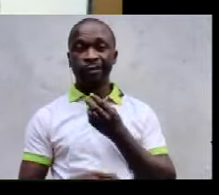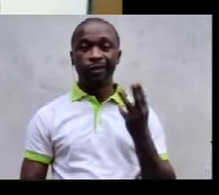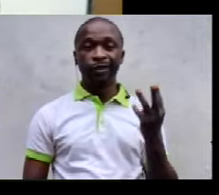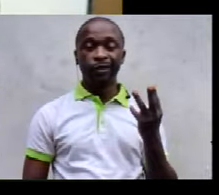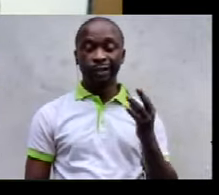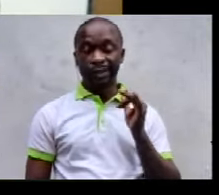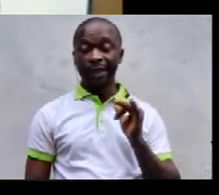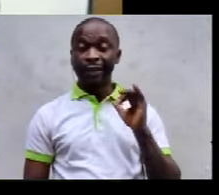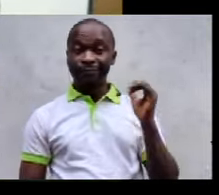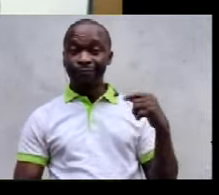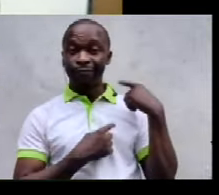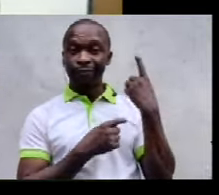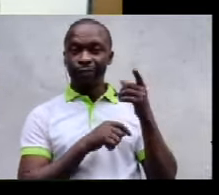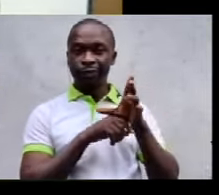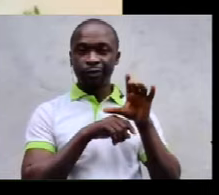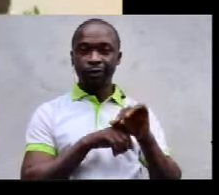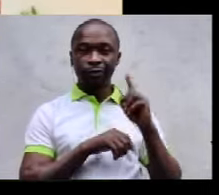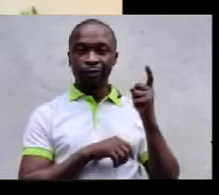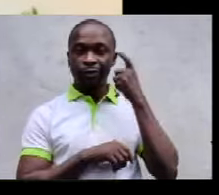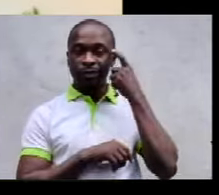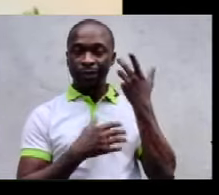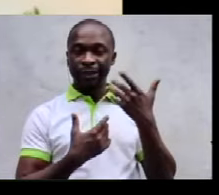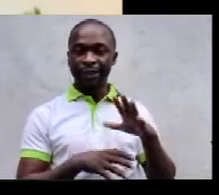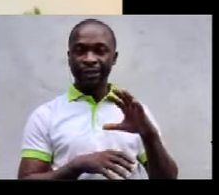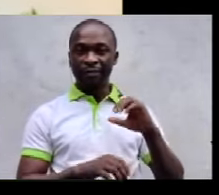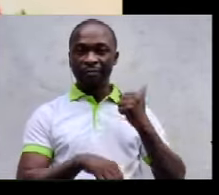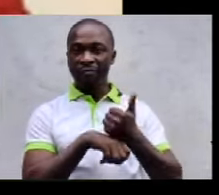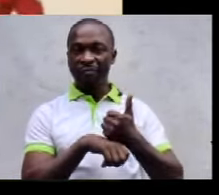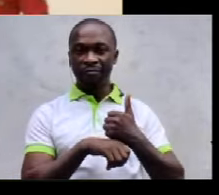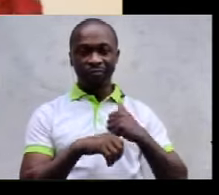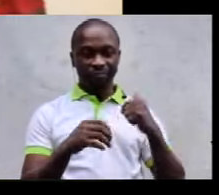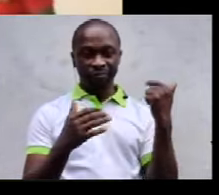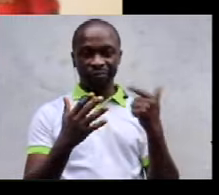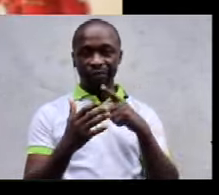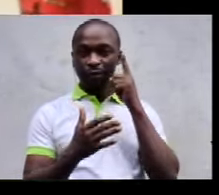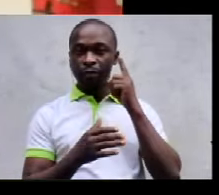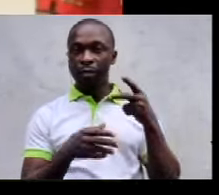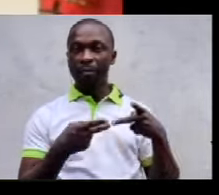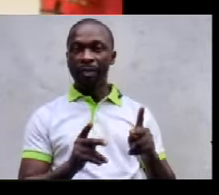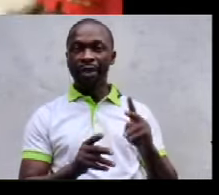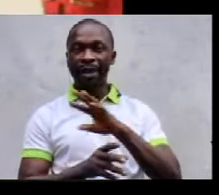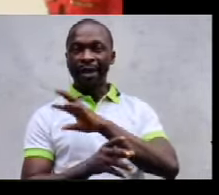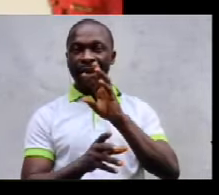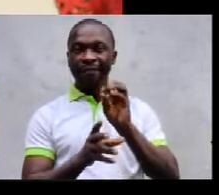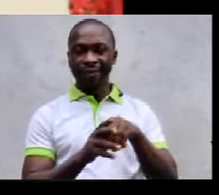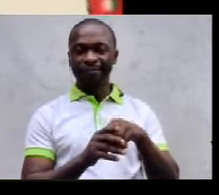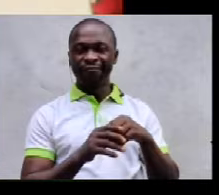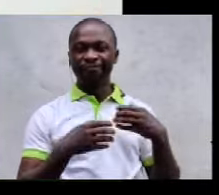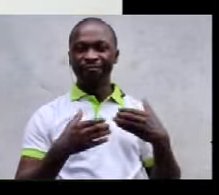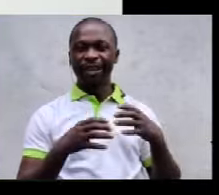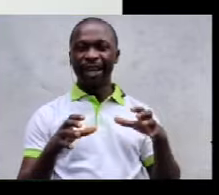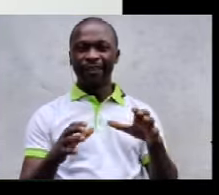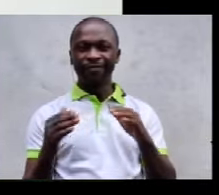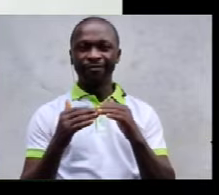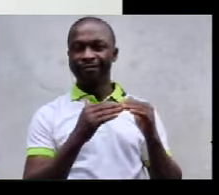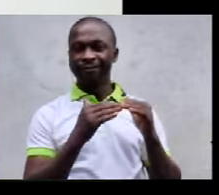l'État pour favoriser l'égalité des sexes et l'autonomisation de la femme. L'heure est donc à l'éveil des femmes pour